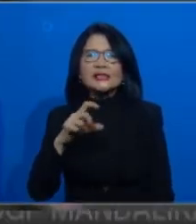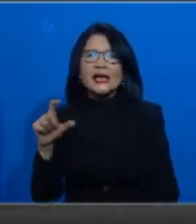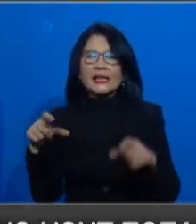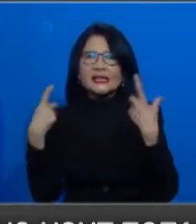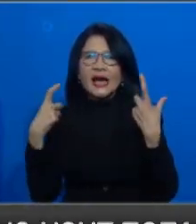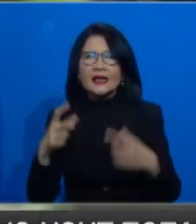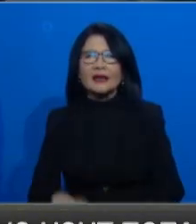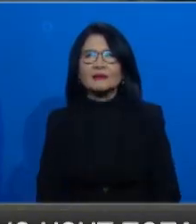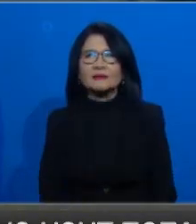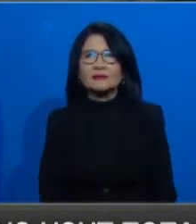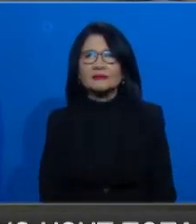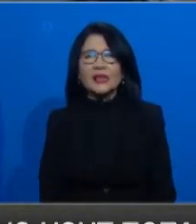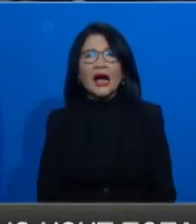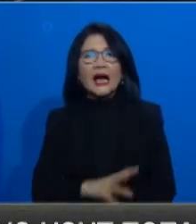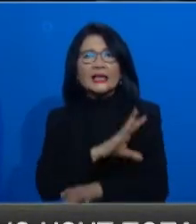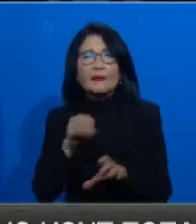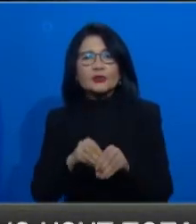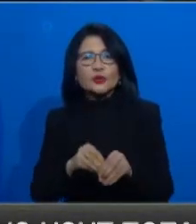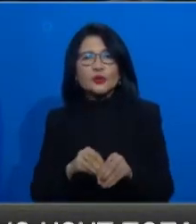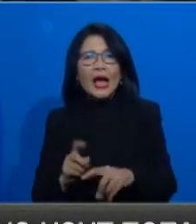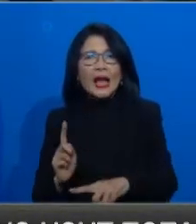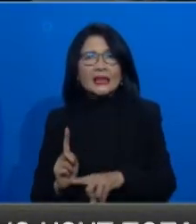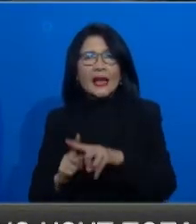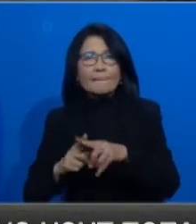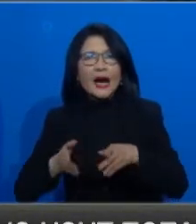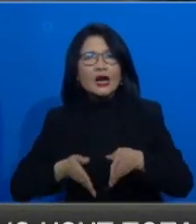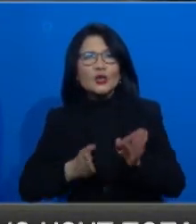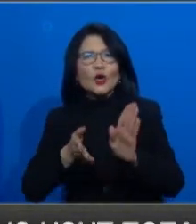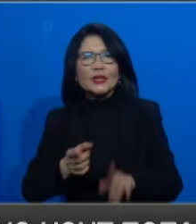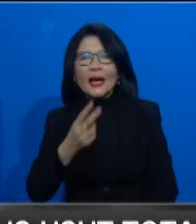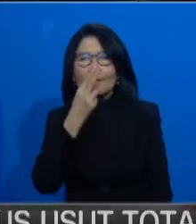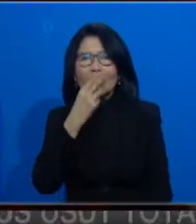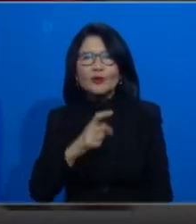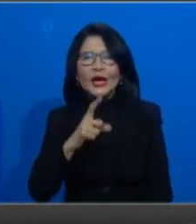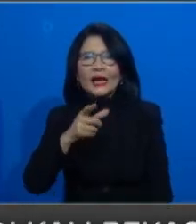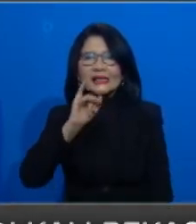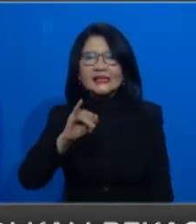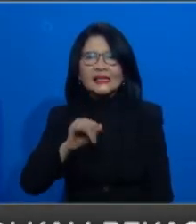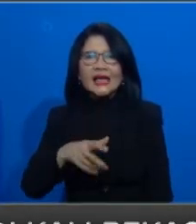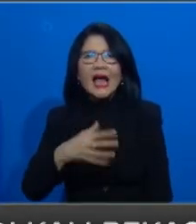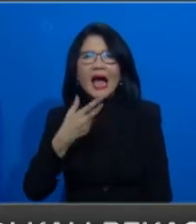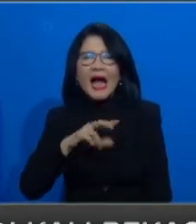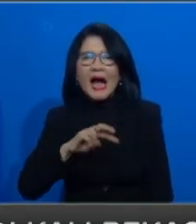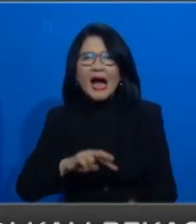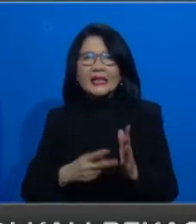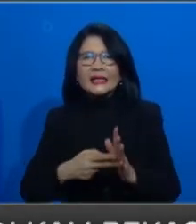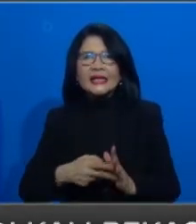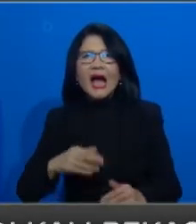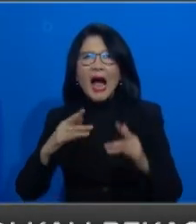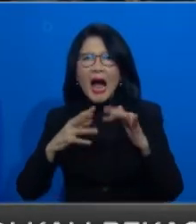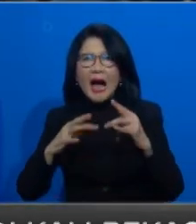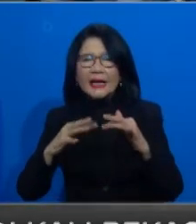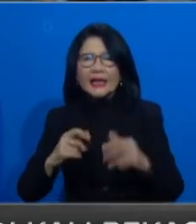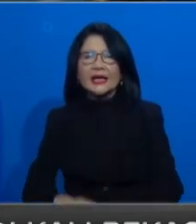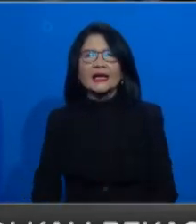juga geologis, termasuk penamaan sejumlah kawasan Ci di Kota Bandung. Ci dalam bahasa Sunda bisa diartikan cai atau air dalam